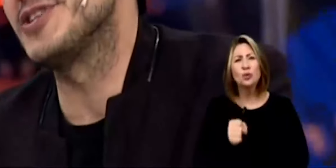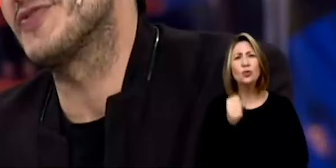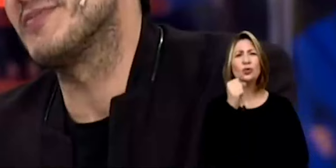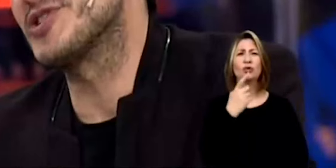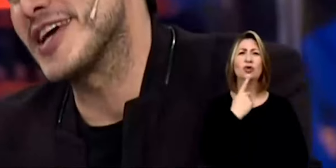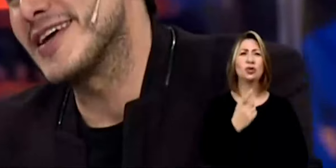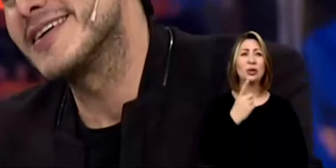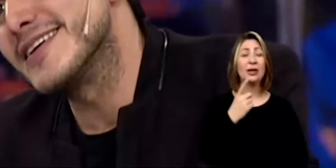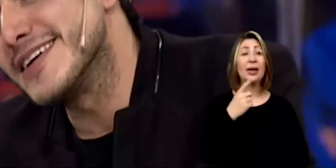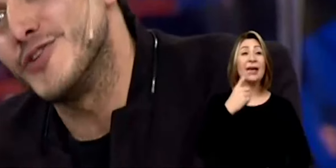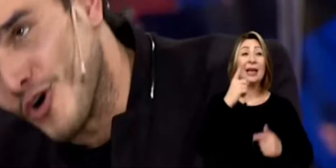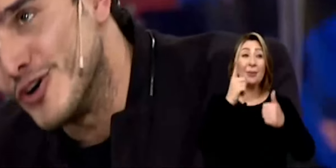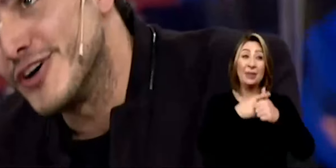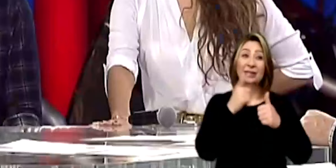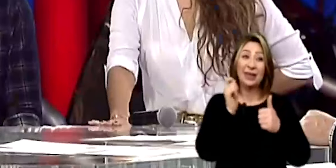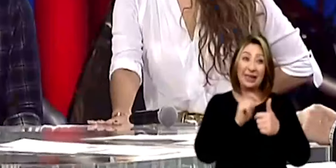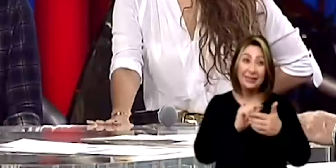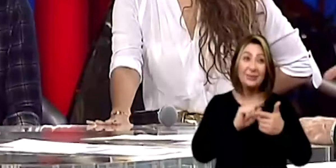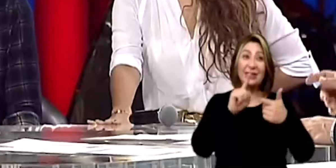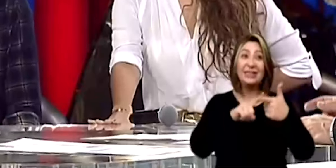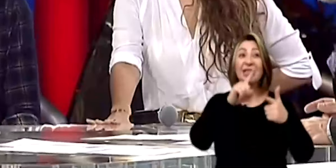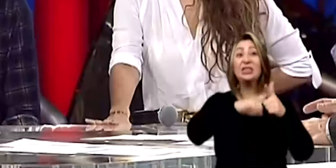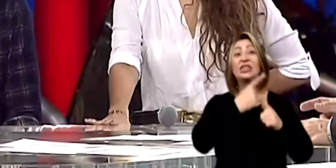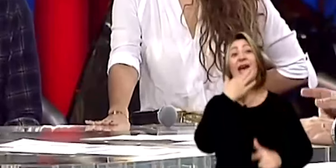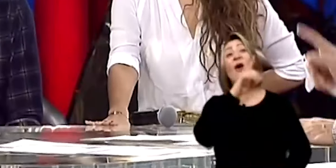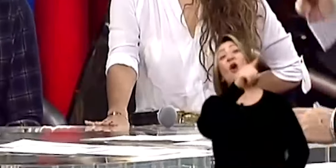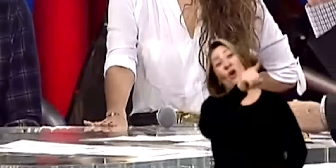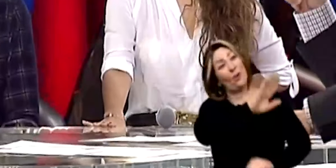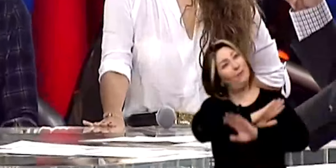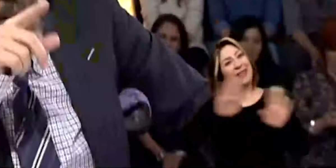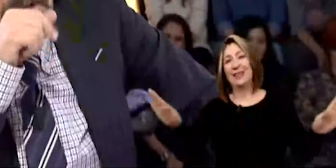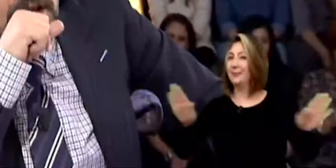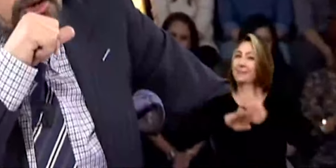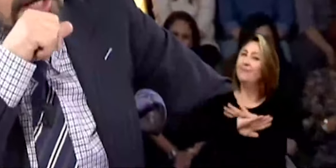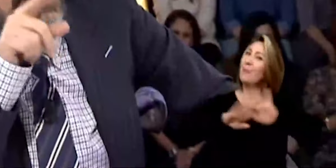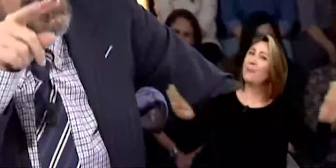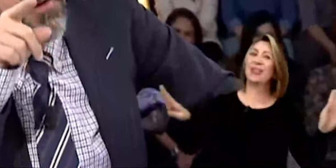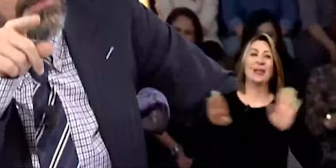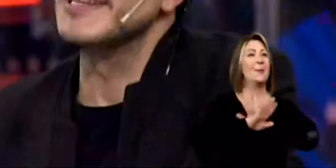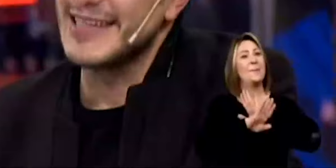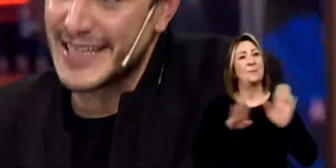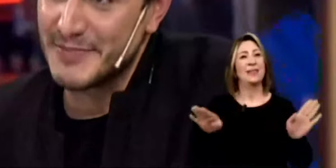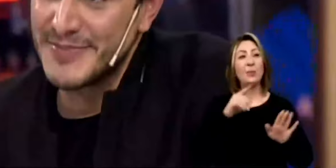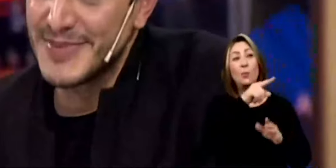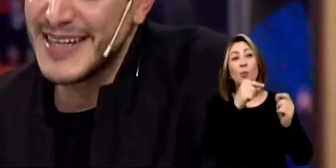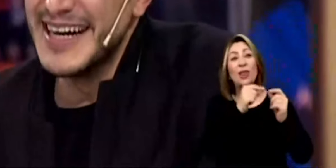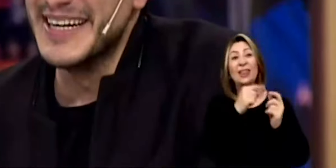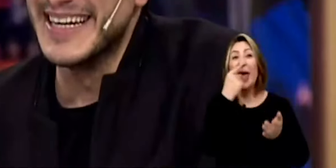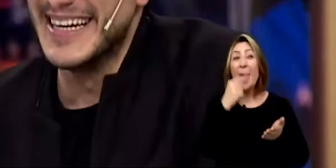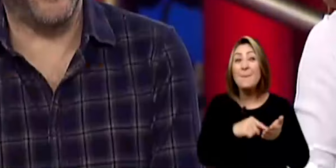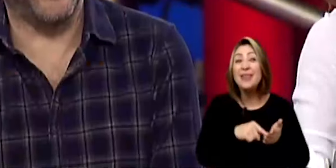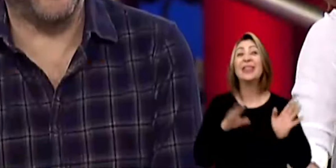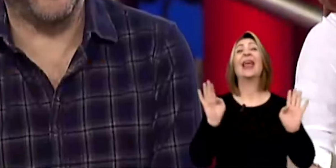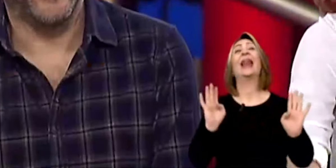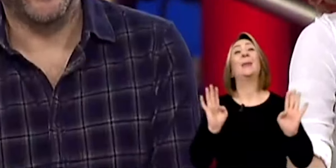yazdım. İkinci filmde J yok. Birinci olarak bunu söylemek istiyorum. Ben sana bir şey söyleyeyim. Bülent'ten de emin olduğunu değilim. Da sanmıyorum.